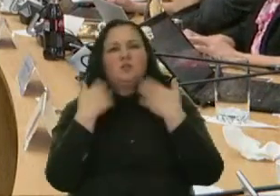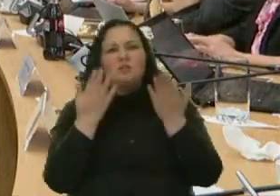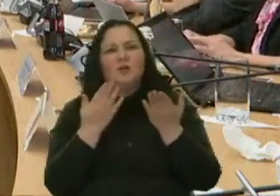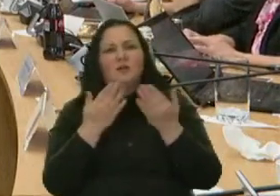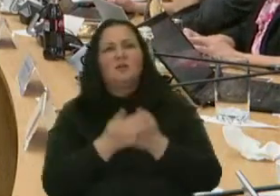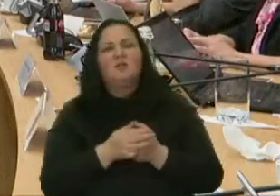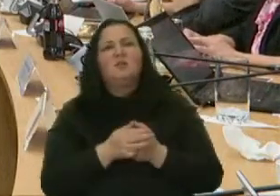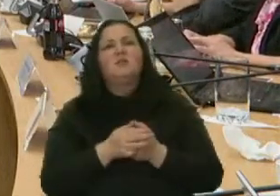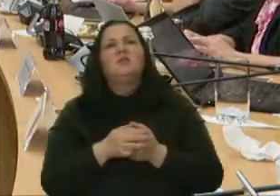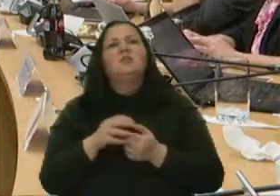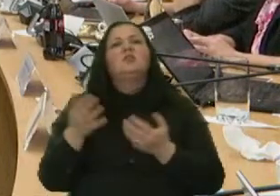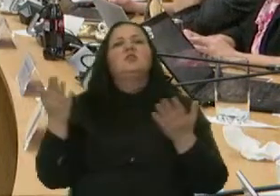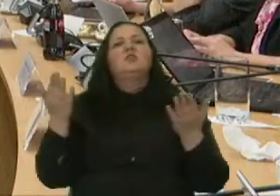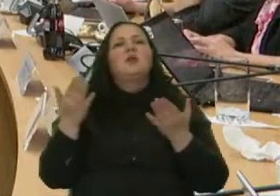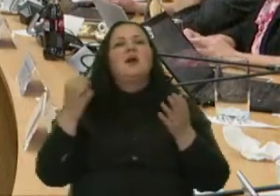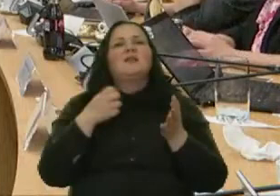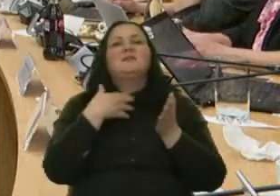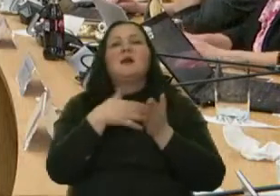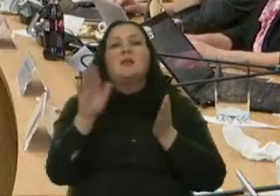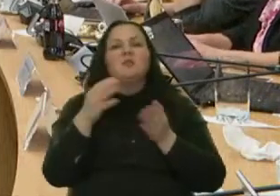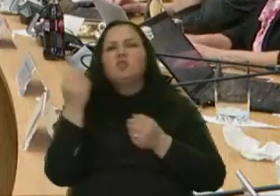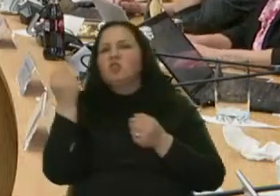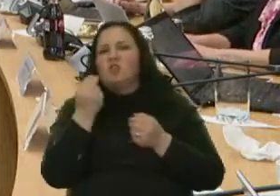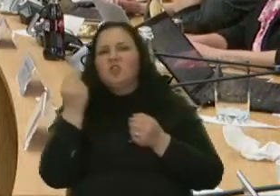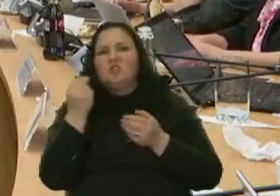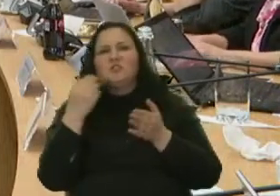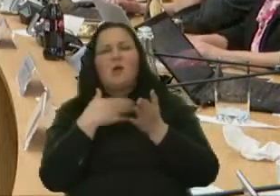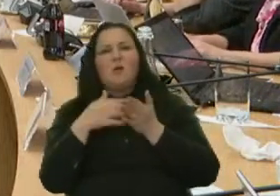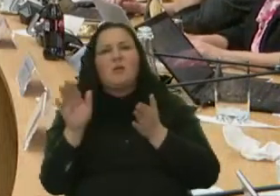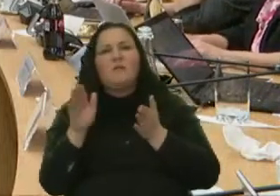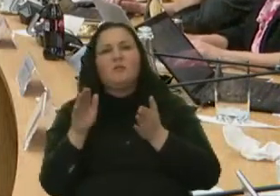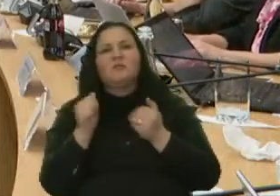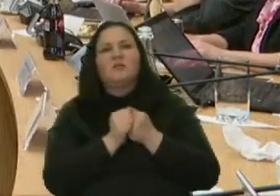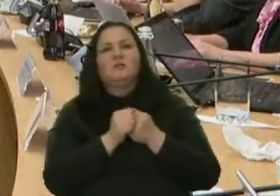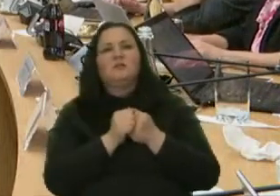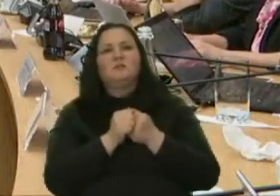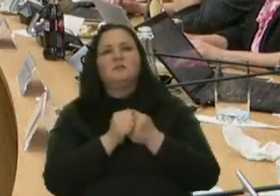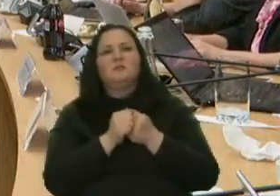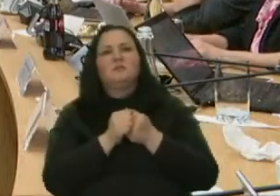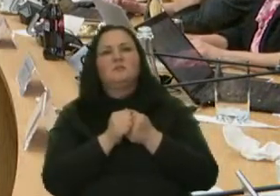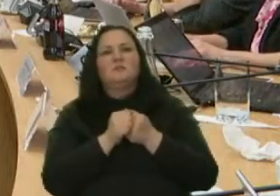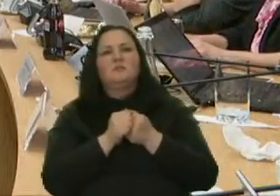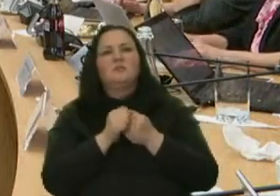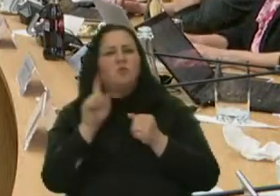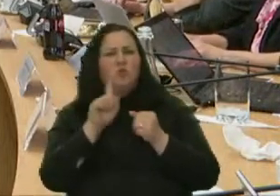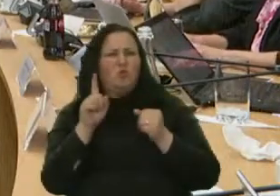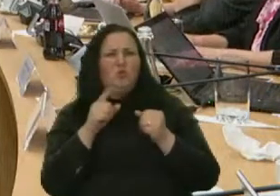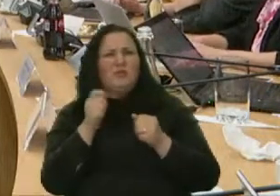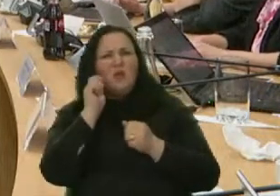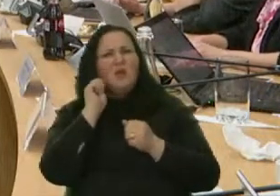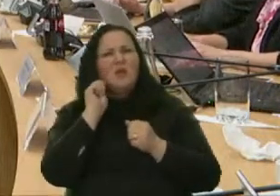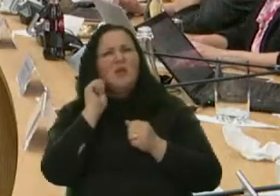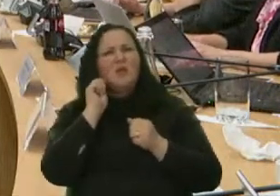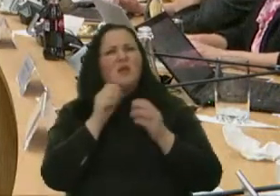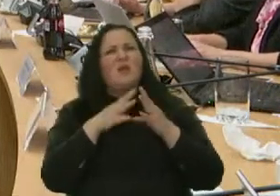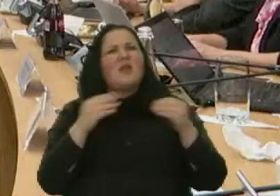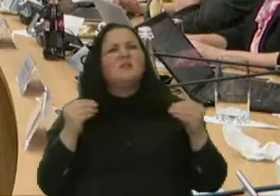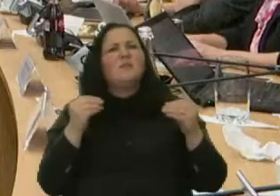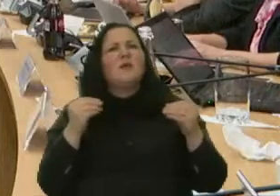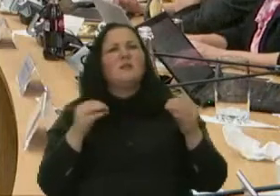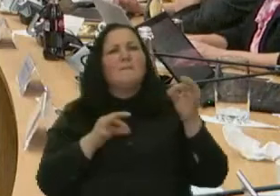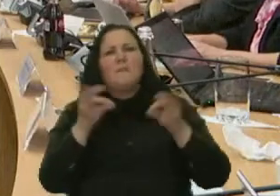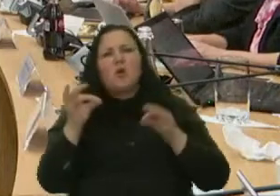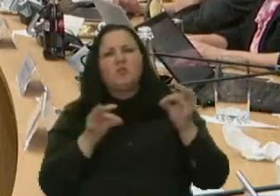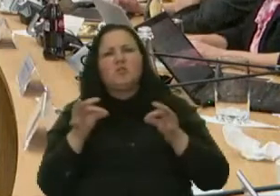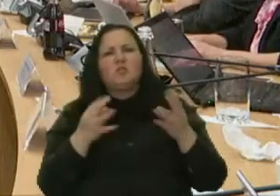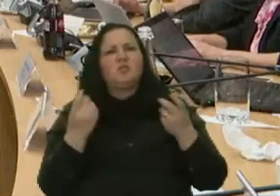cele care care care s au refuzat De ce s au refuzat Deci nu se respectă procedura Domnule primar